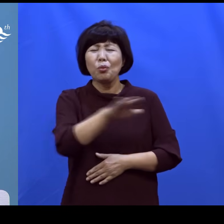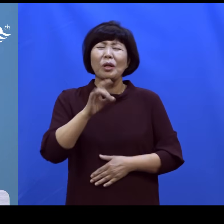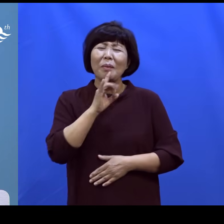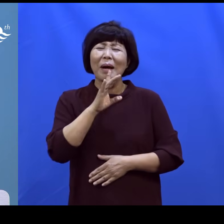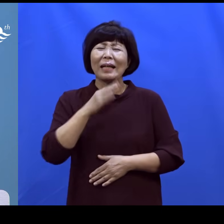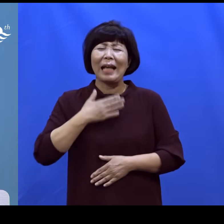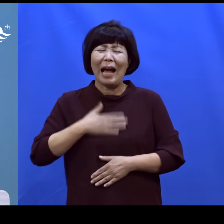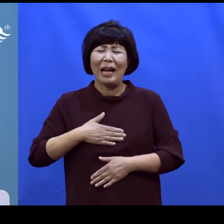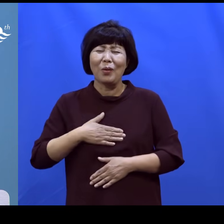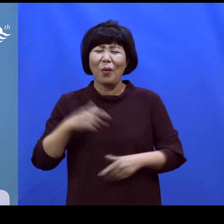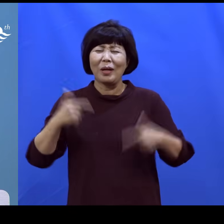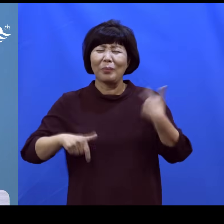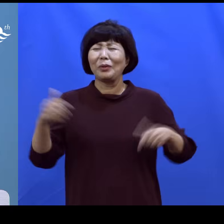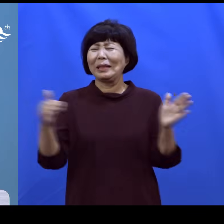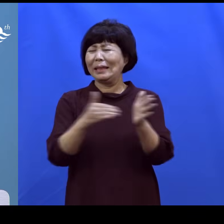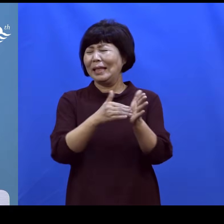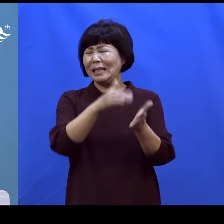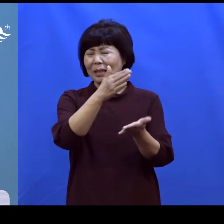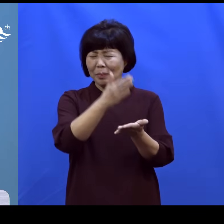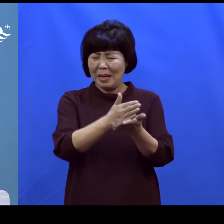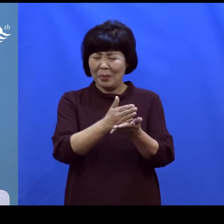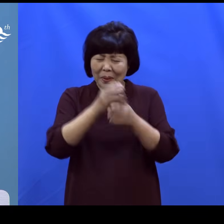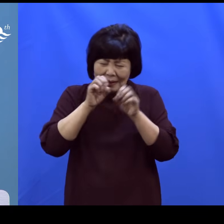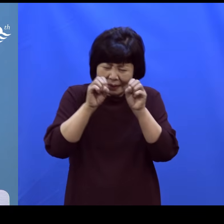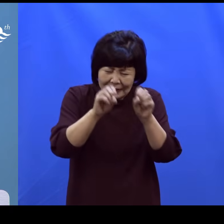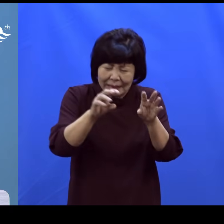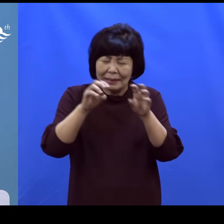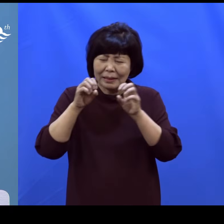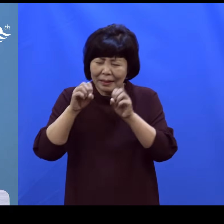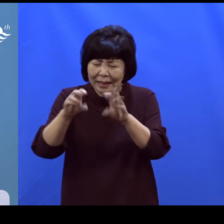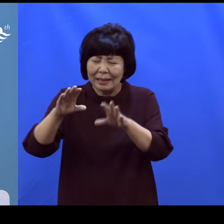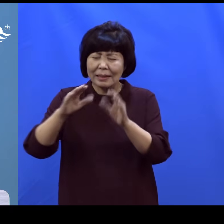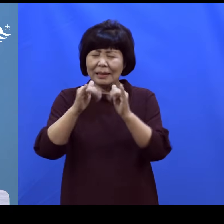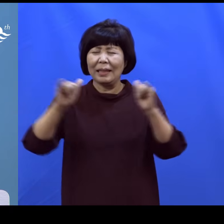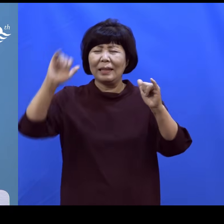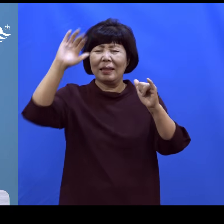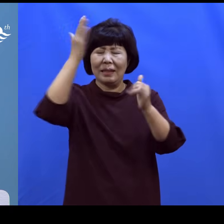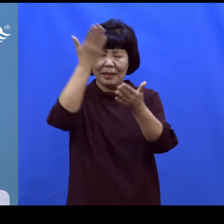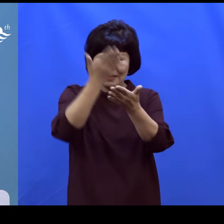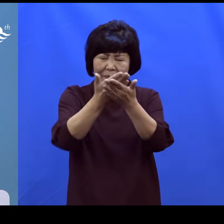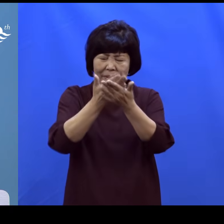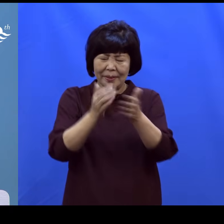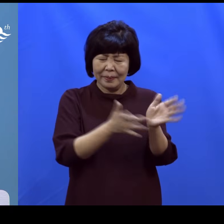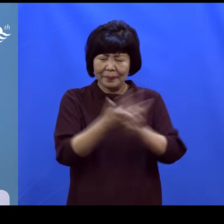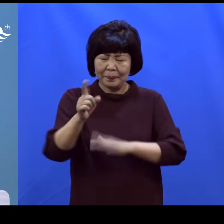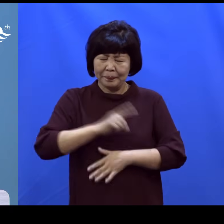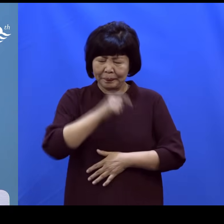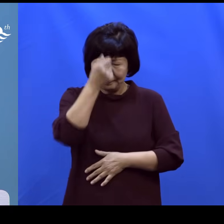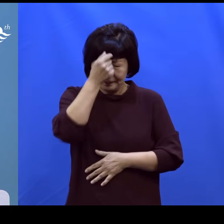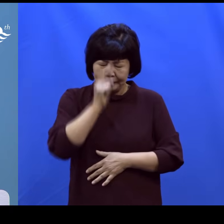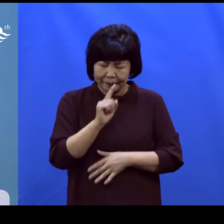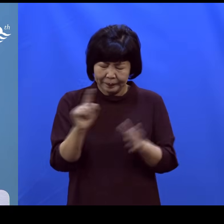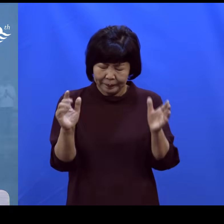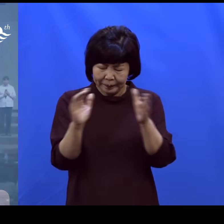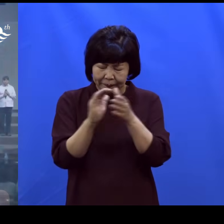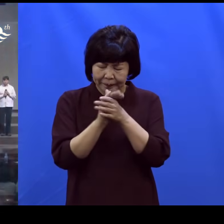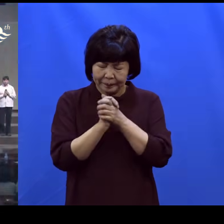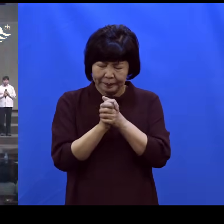않고 전하는 우리가 되게 하여 주시옵소서. 예수님의 이름으로 기도하옵나이다. 아멘.